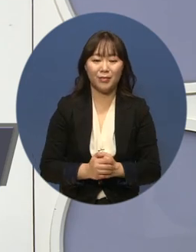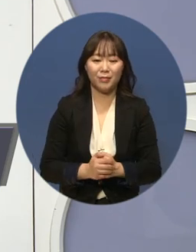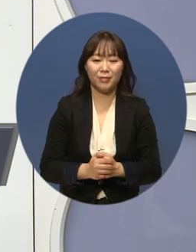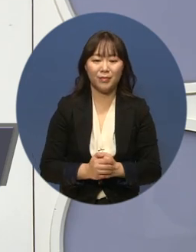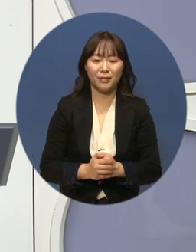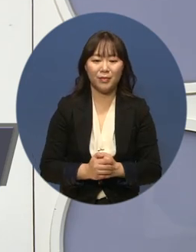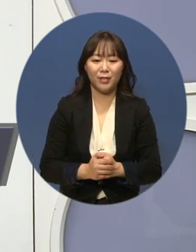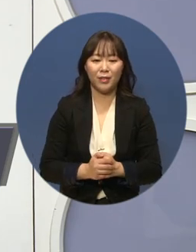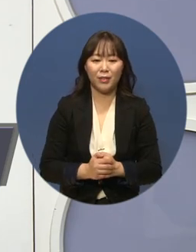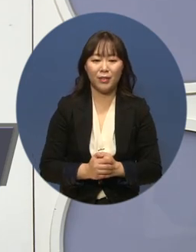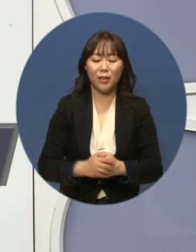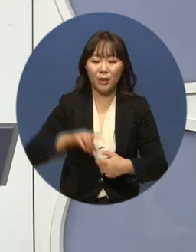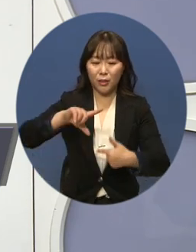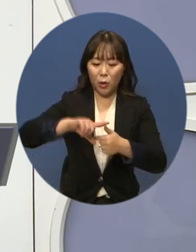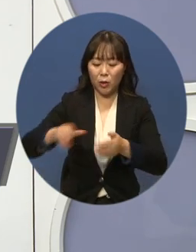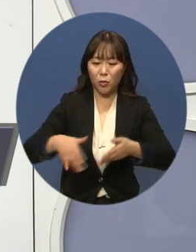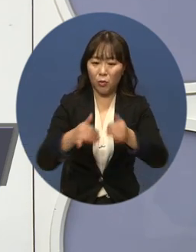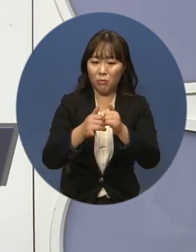드려서 그런지